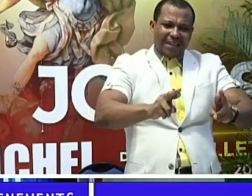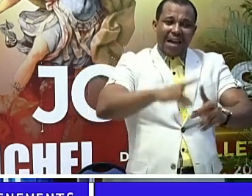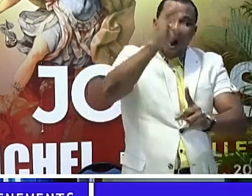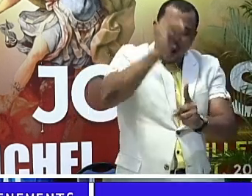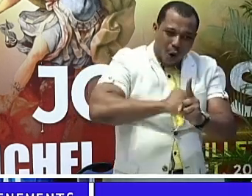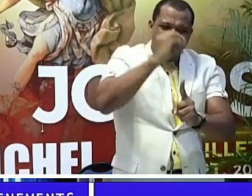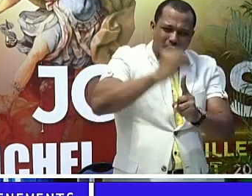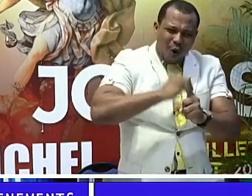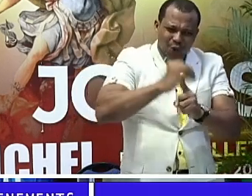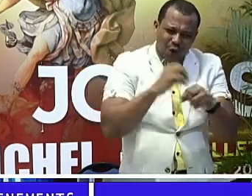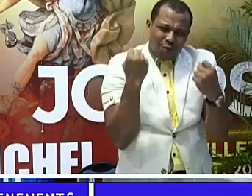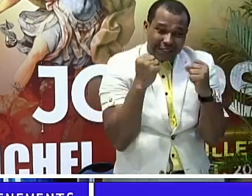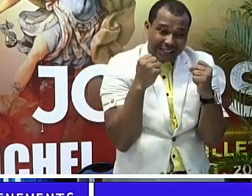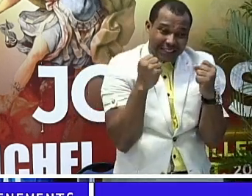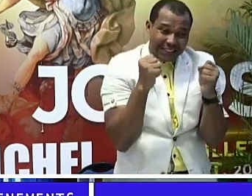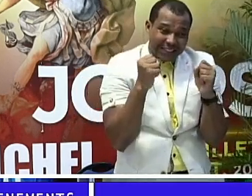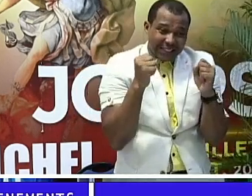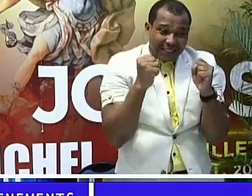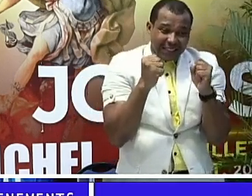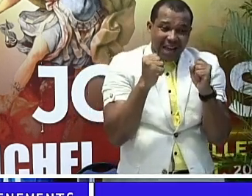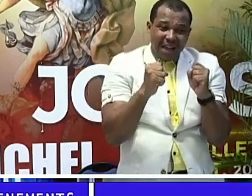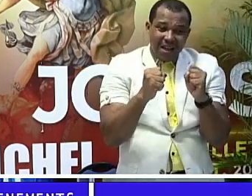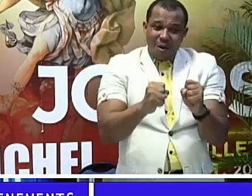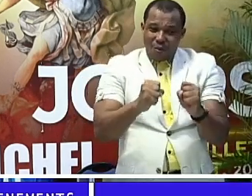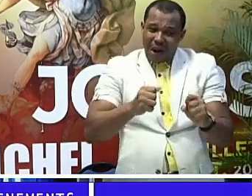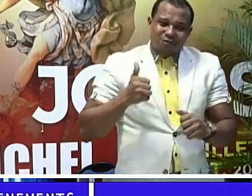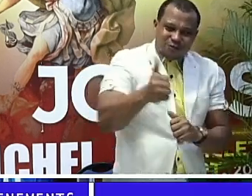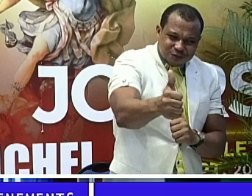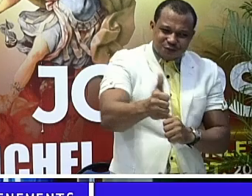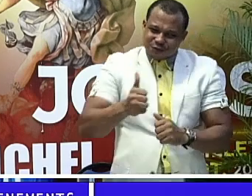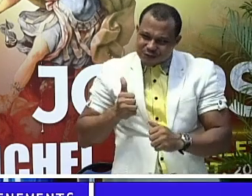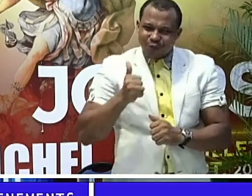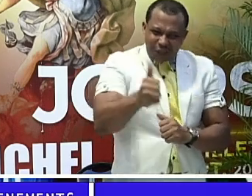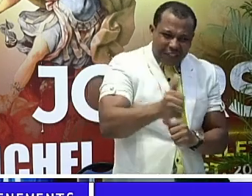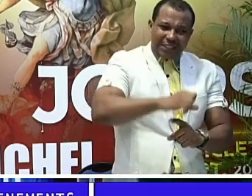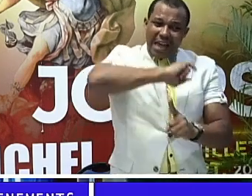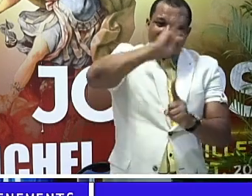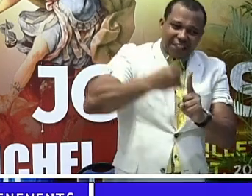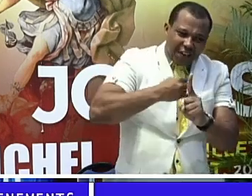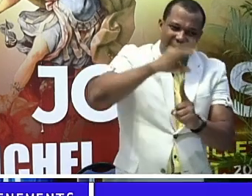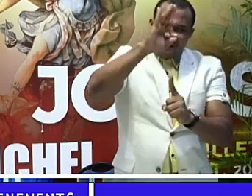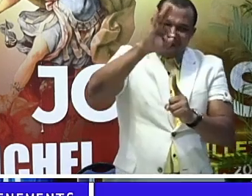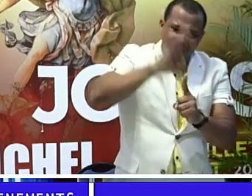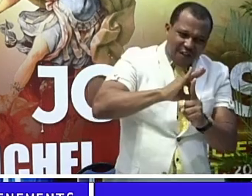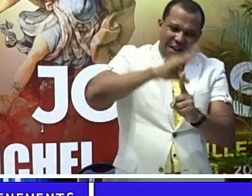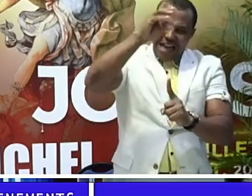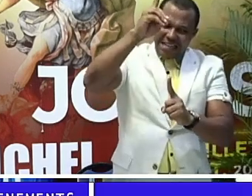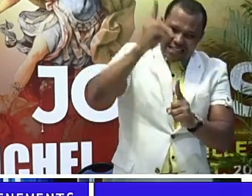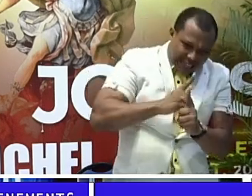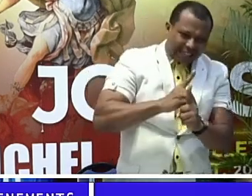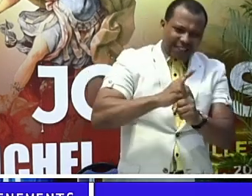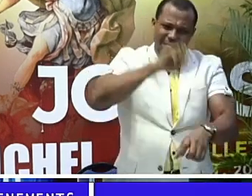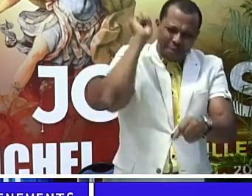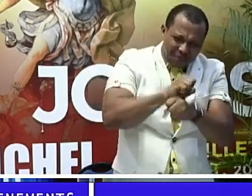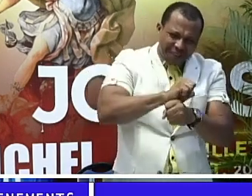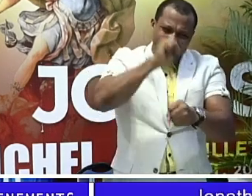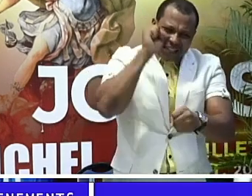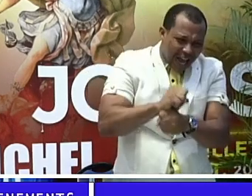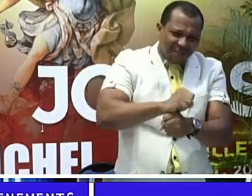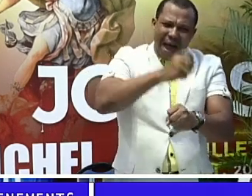un frère dit encore son frère chem de prend pour moun ça prend frère dit janvier février décembre a travail